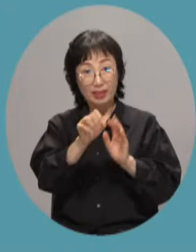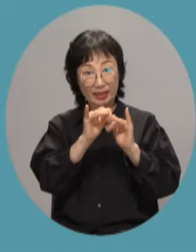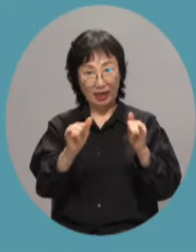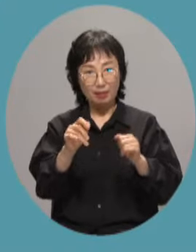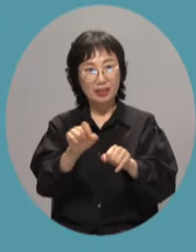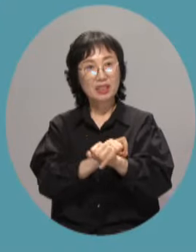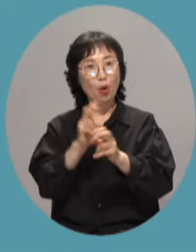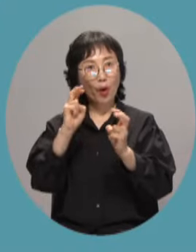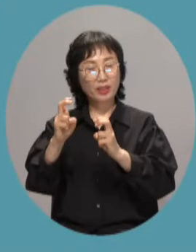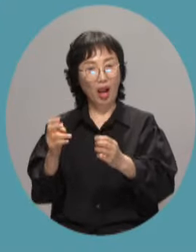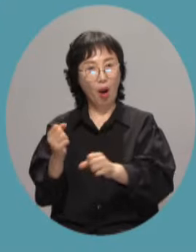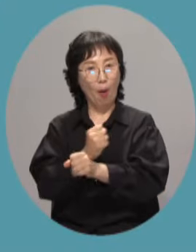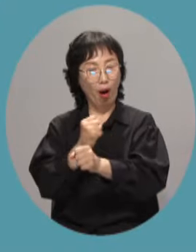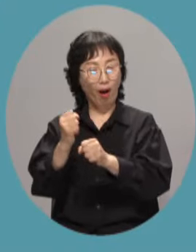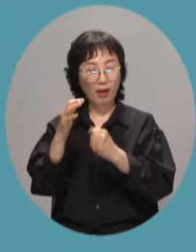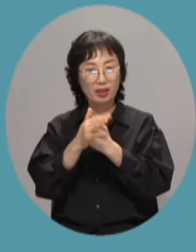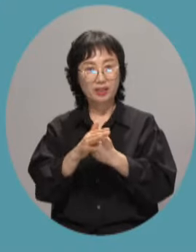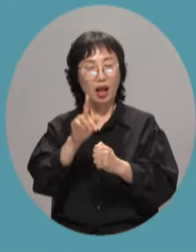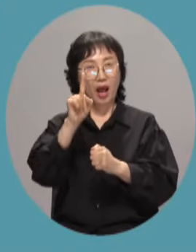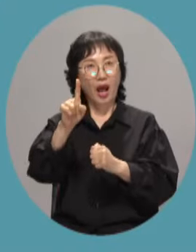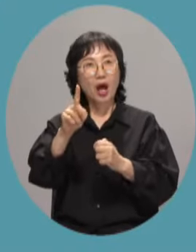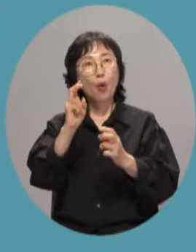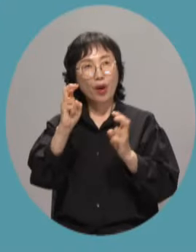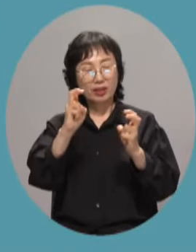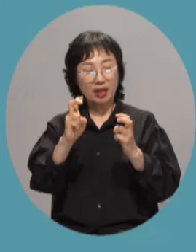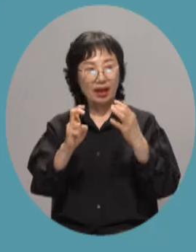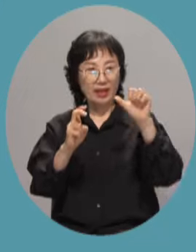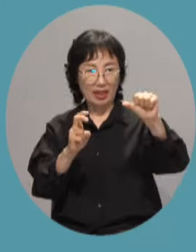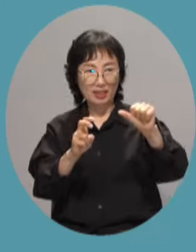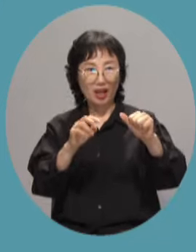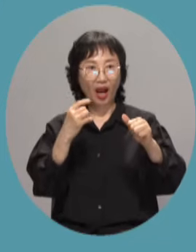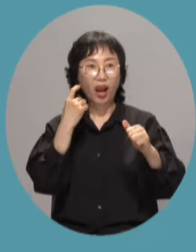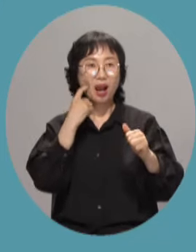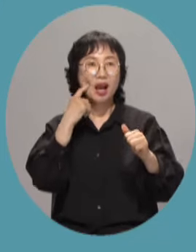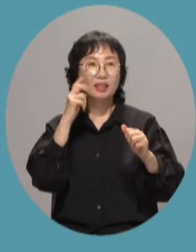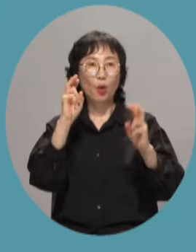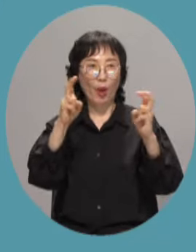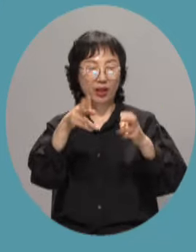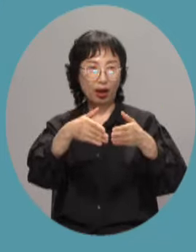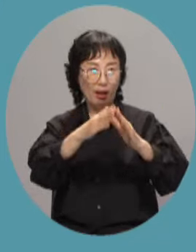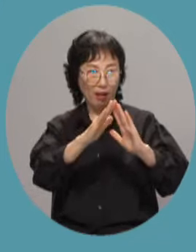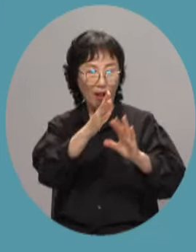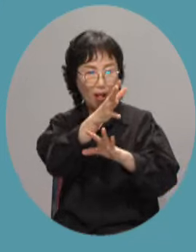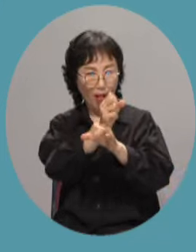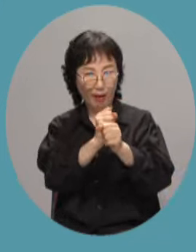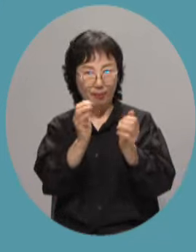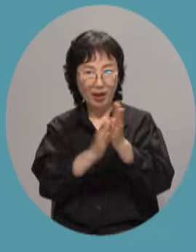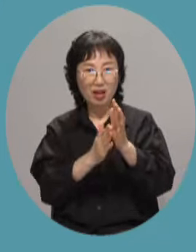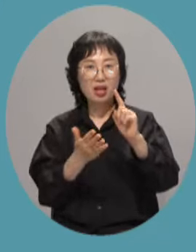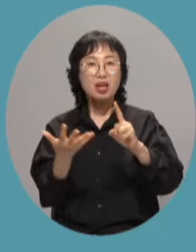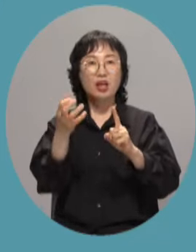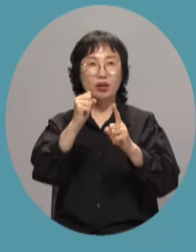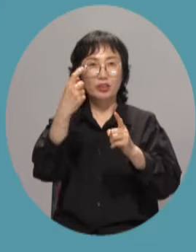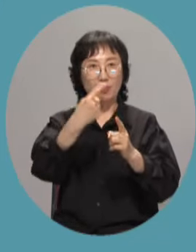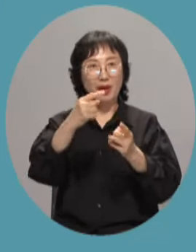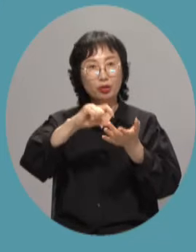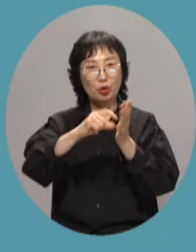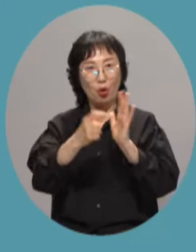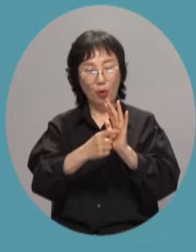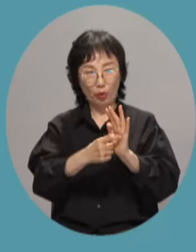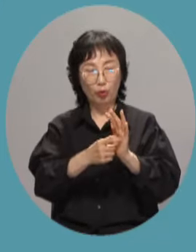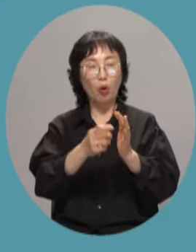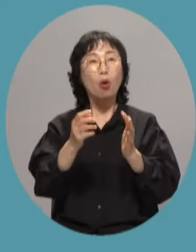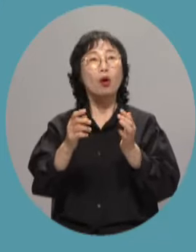업체와 공모해 사실상 한 업체가 세운 5개의 페이퍼 컴퍼니와 계약하고 1억 1천만 원 상당 6건의 홍보